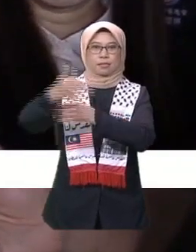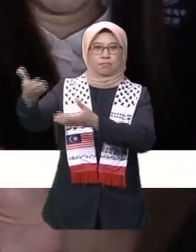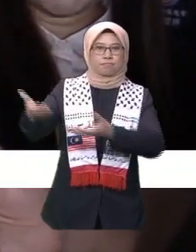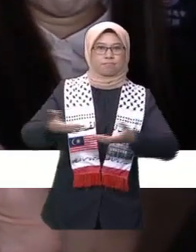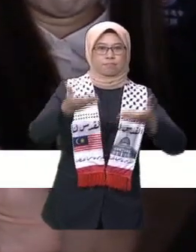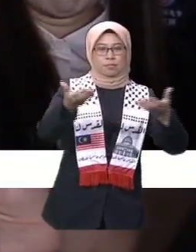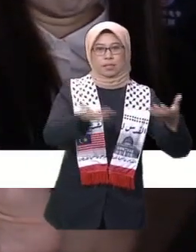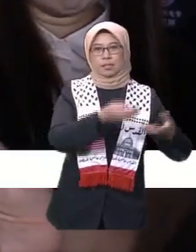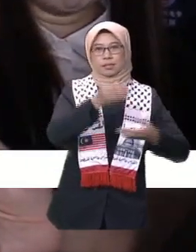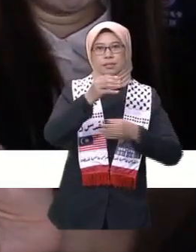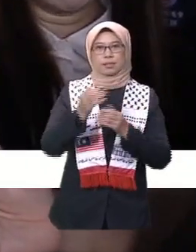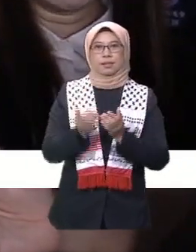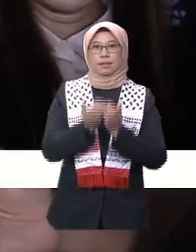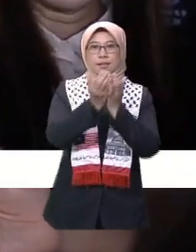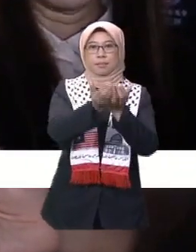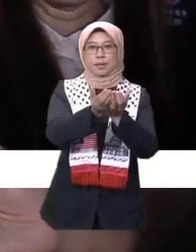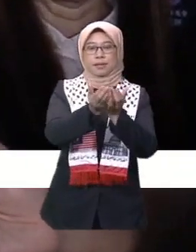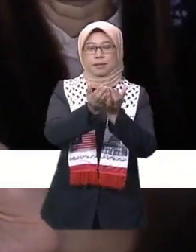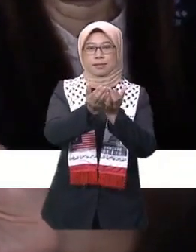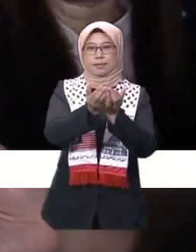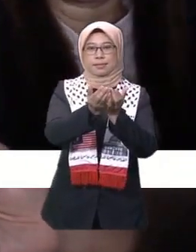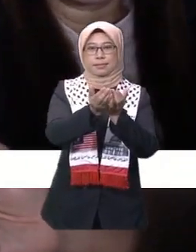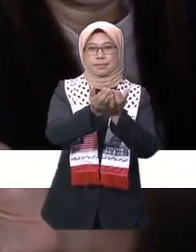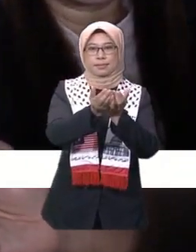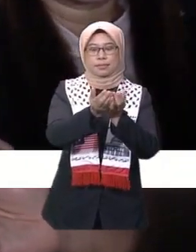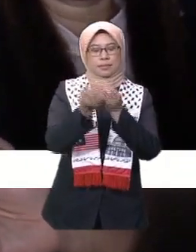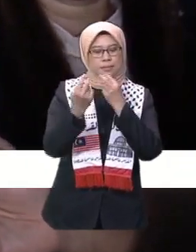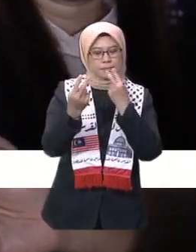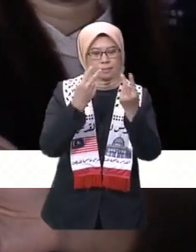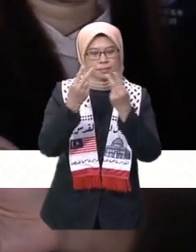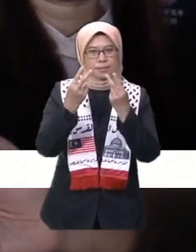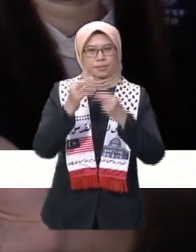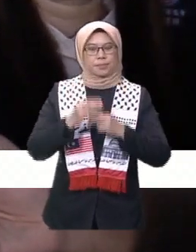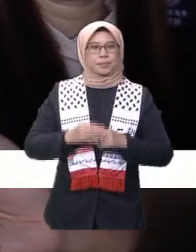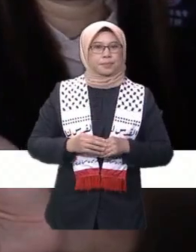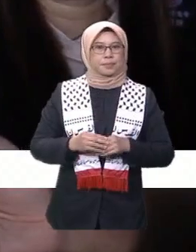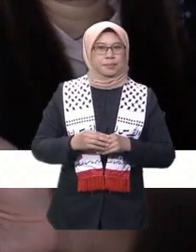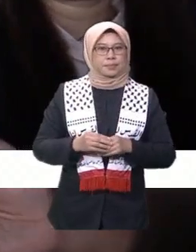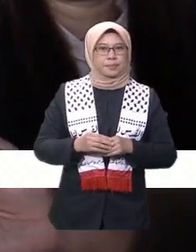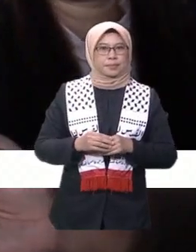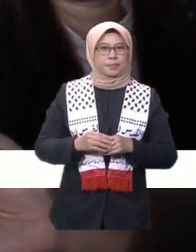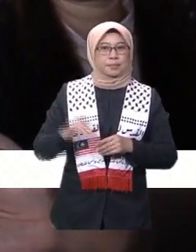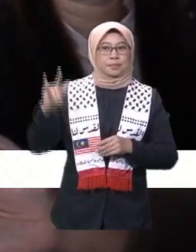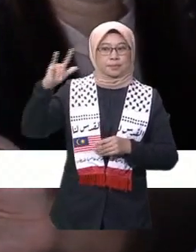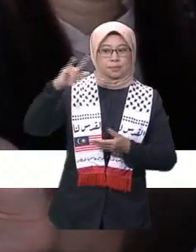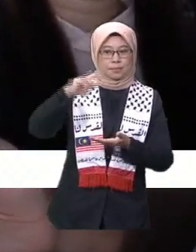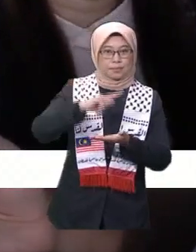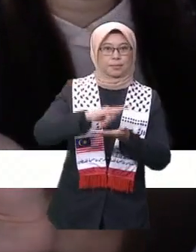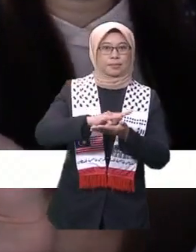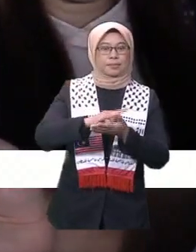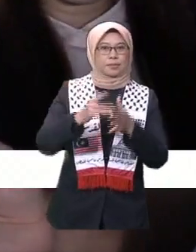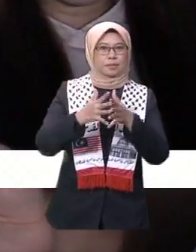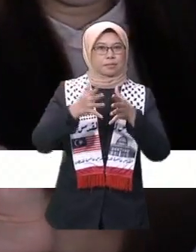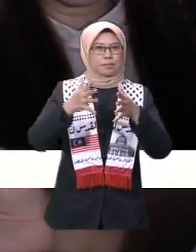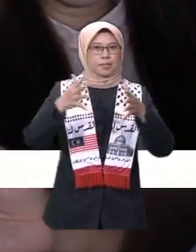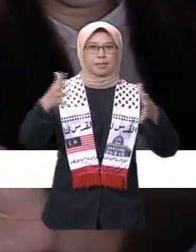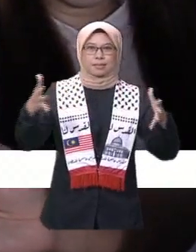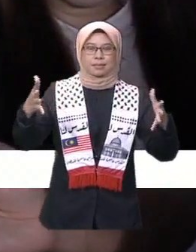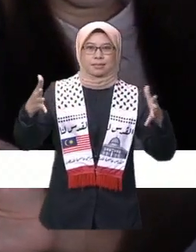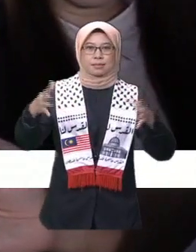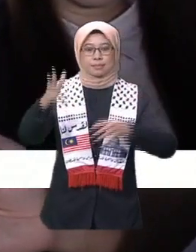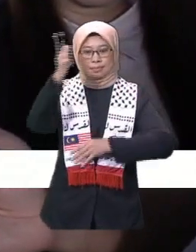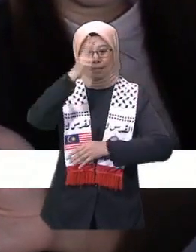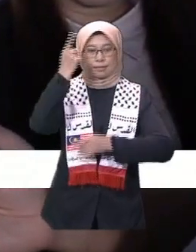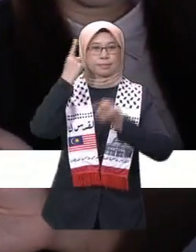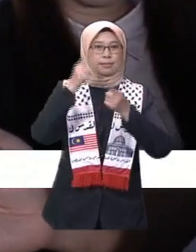belly cargo, kapal penumpang. Jadi kita melihat bahawa potensi lapangan terbang ini cukup besar. Itu sebabnya